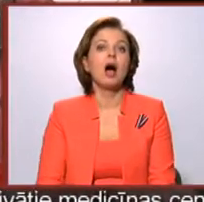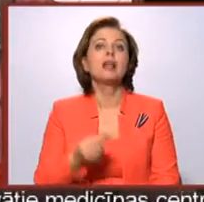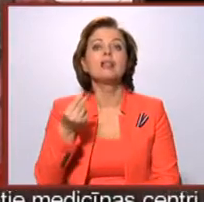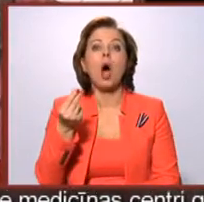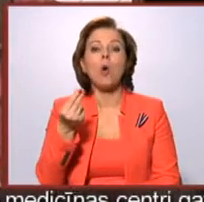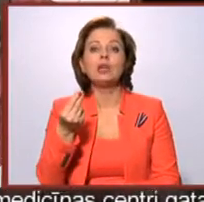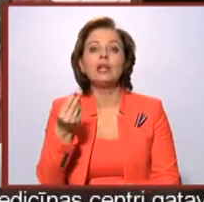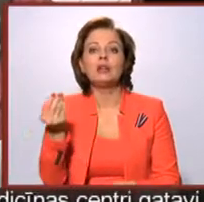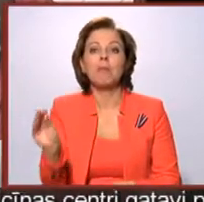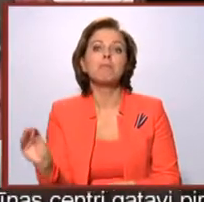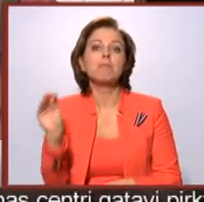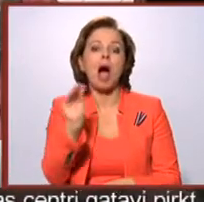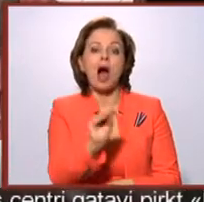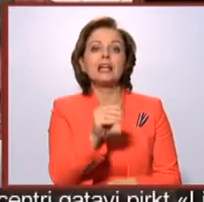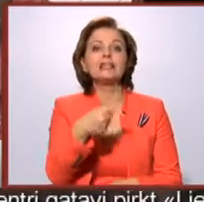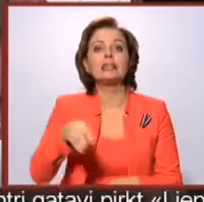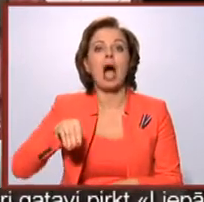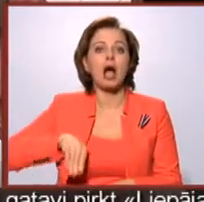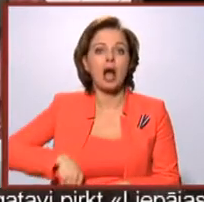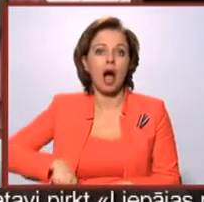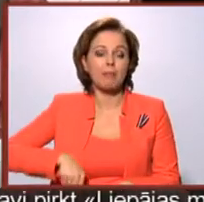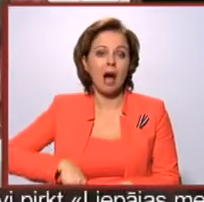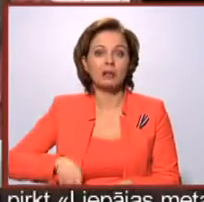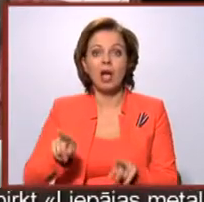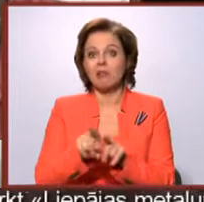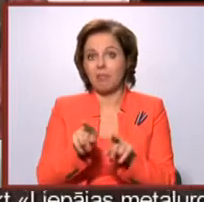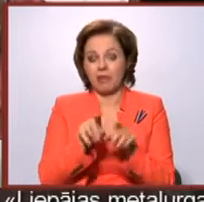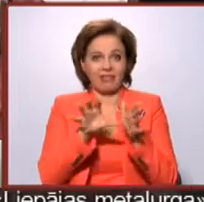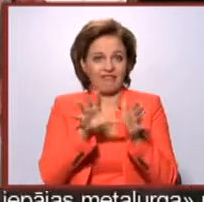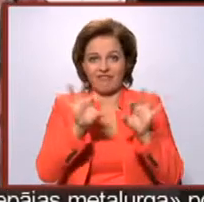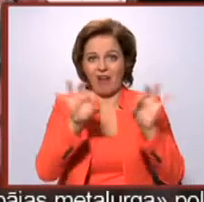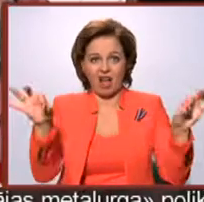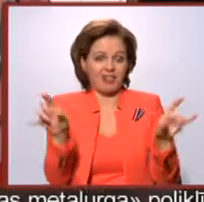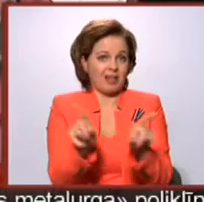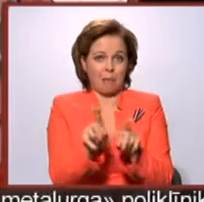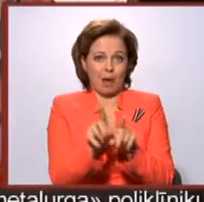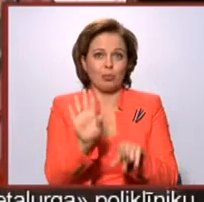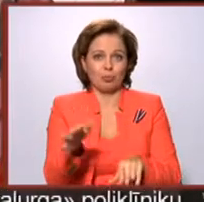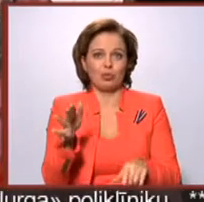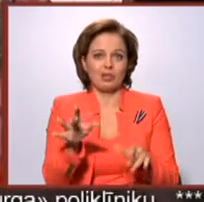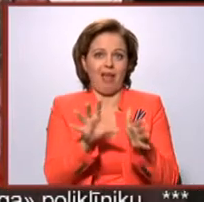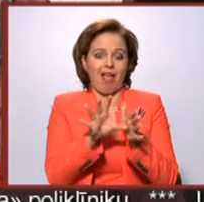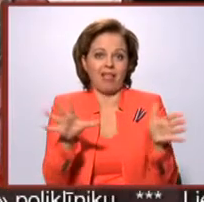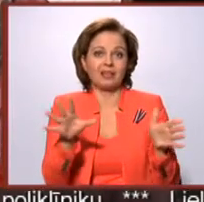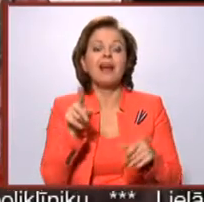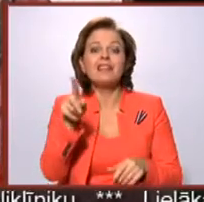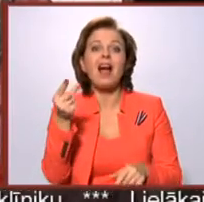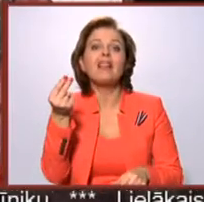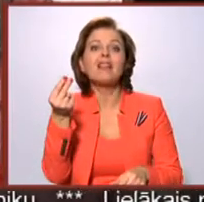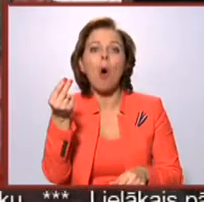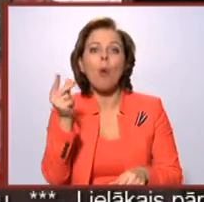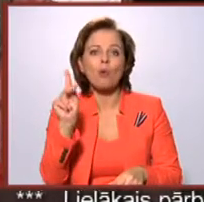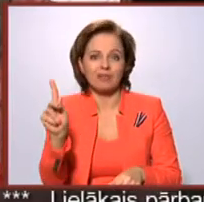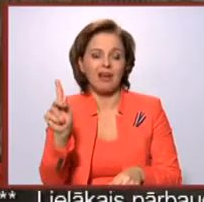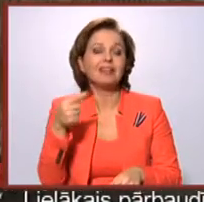vienas kabatas otrā un tas ir viss. Pa tiem pašiem vadiem ies elektrību un nekas jau nemainās. Tā ir tikai naudas darīšana, nekas